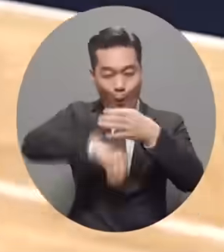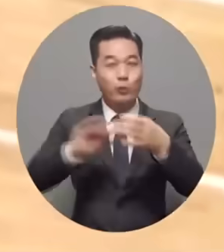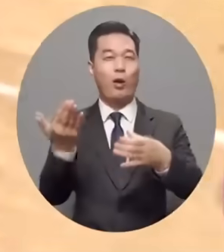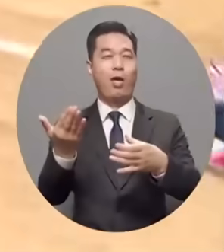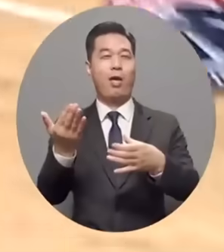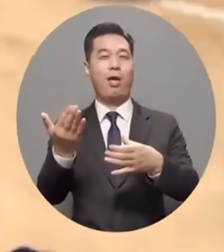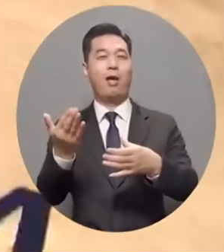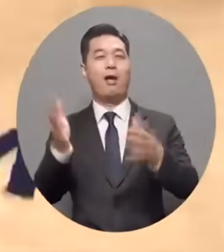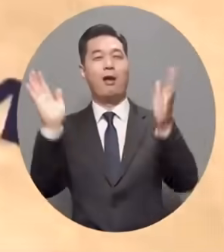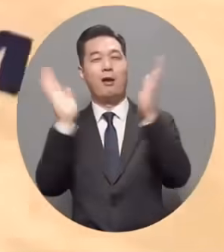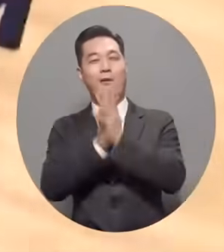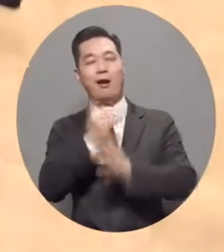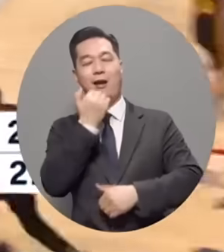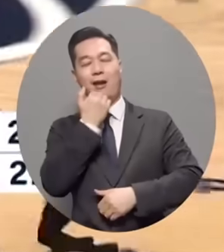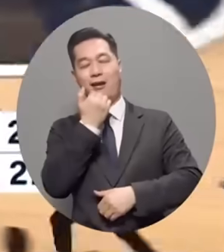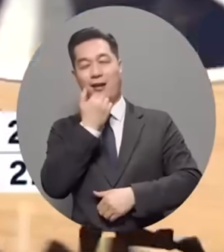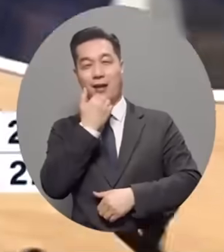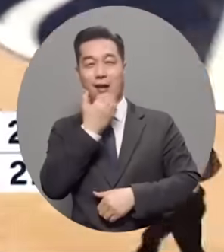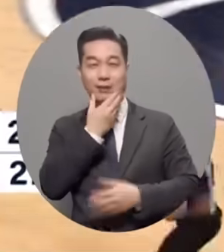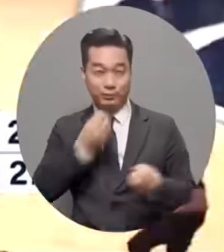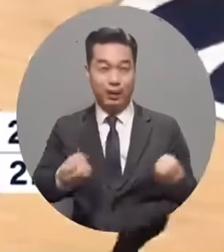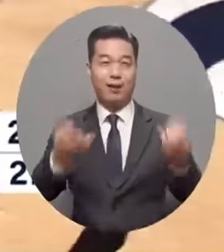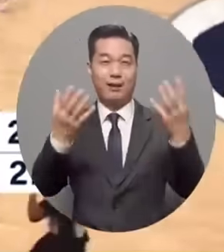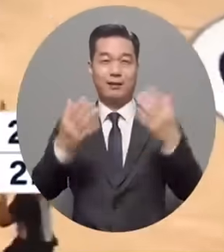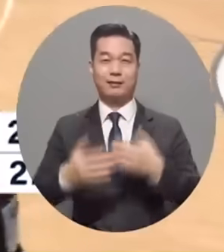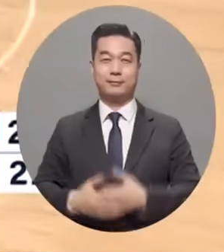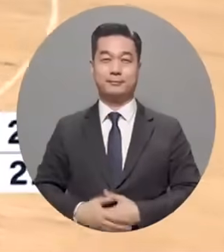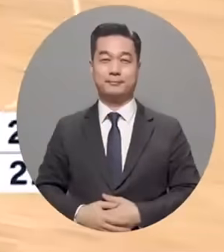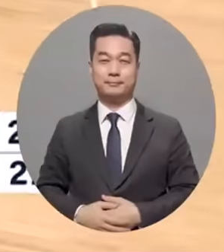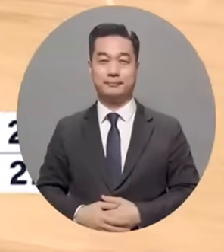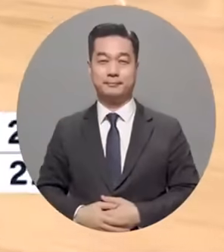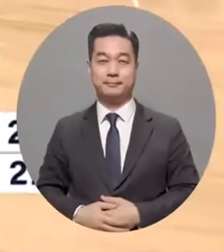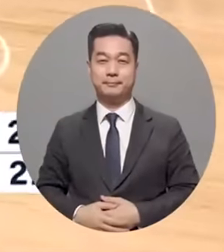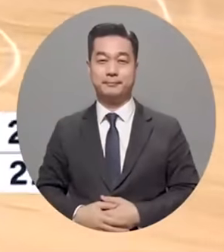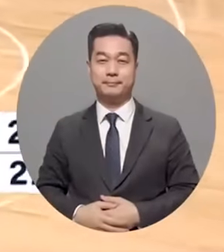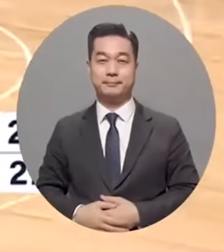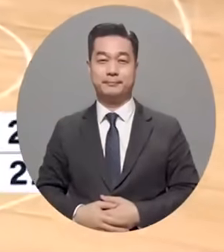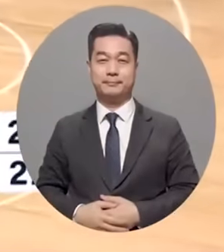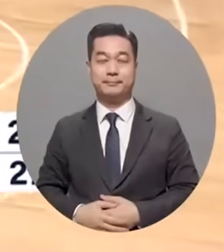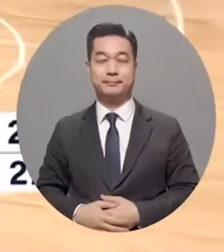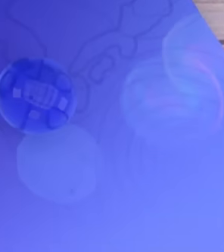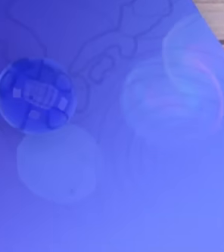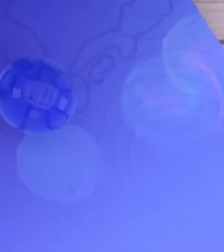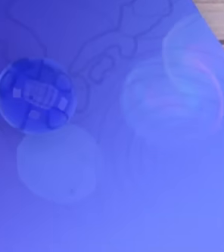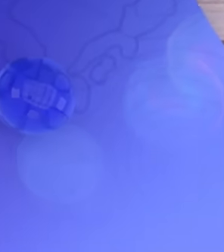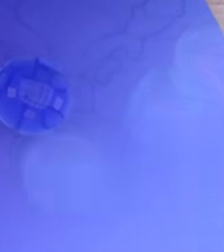동료들이 진하게 축하해줄 만하죠? 지금까지 토플레이였습니다.